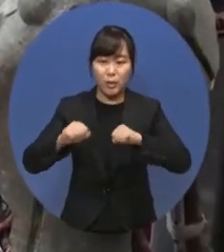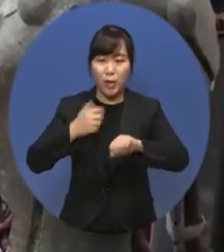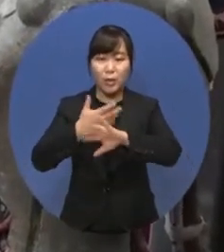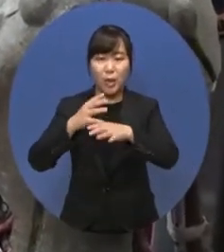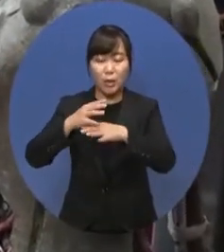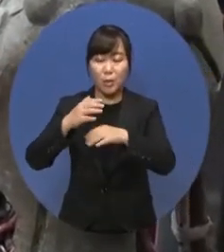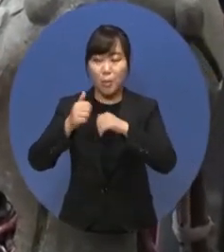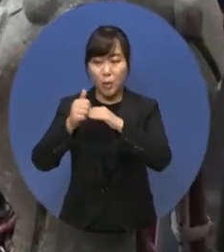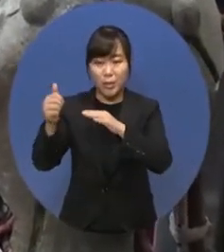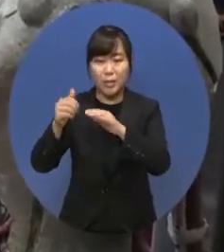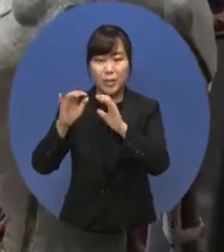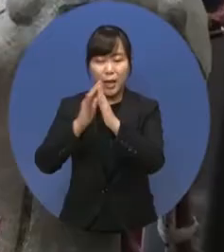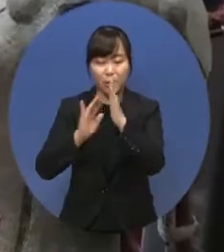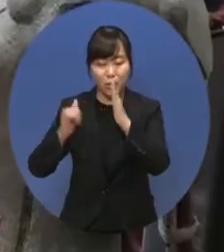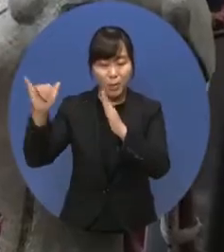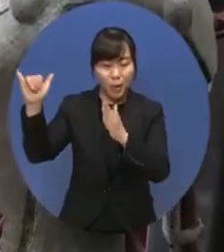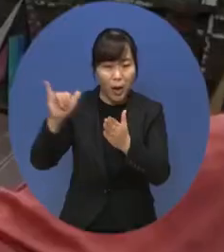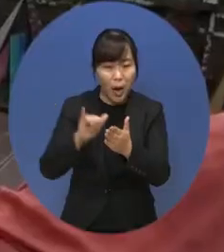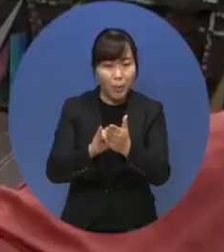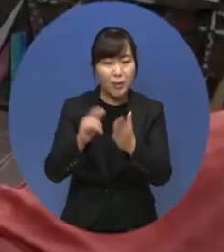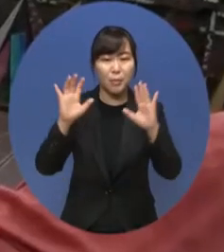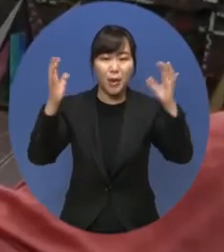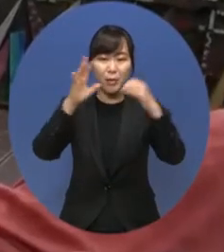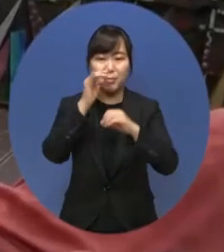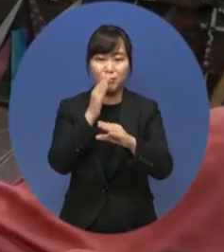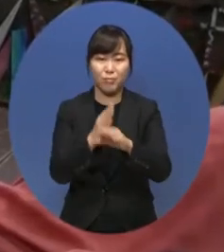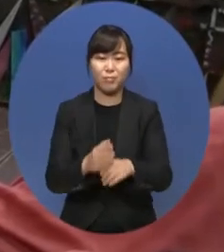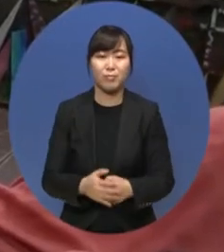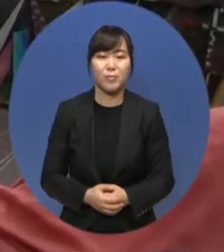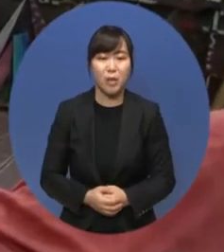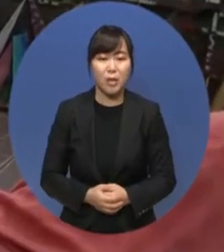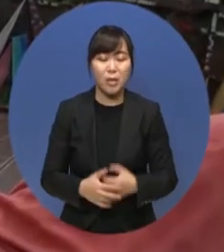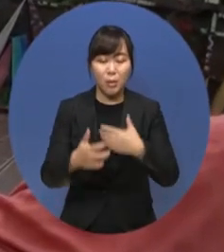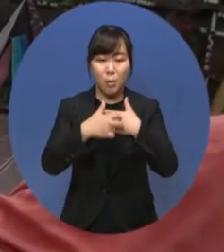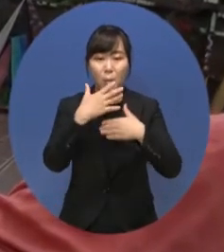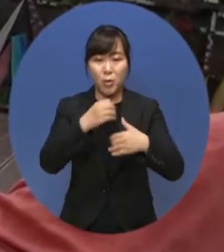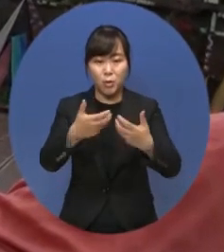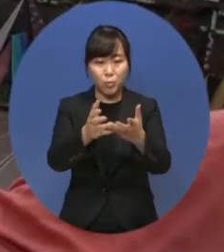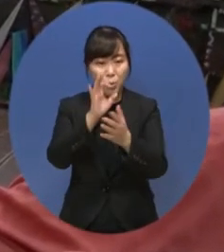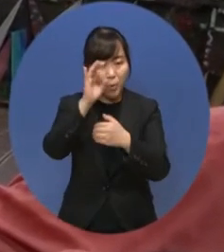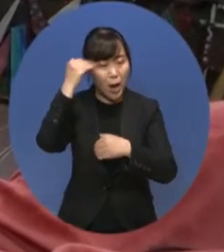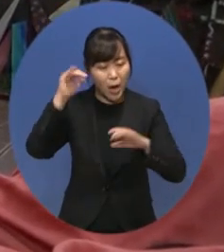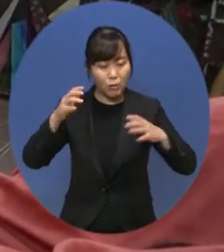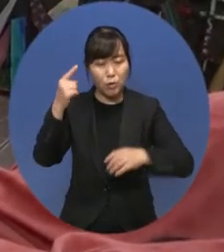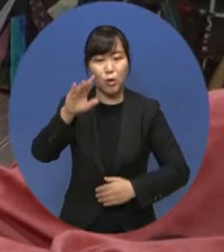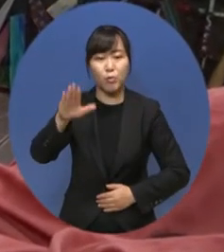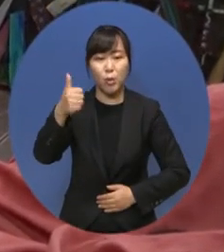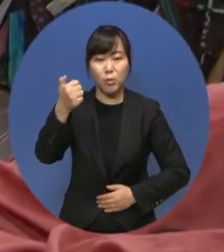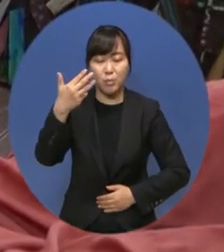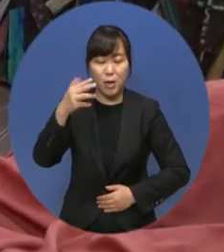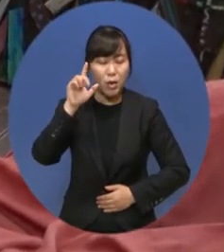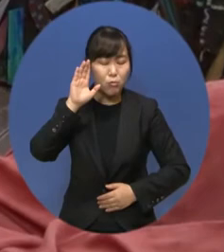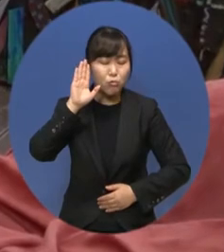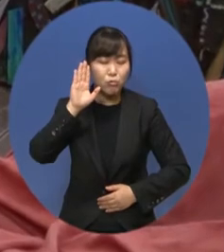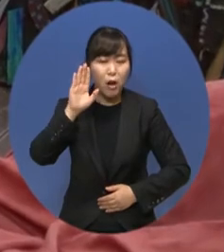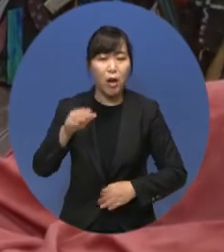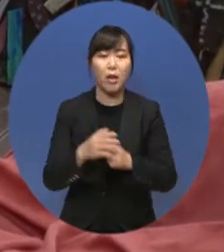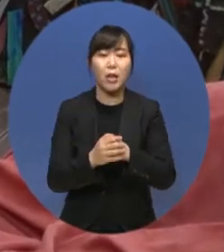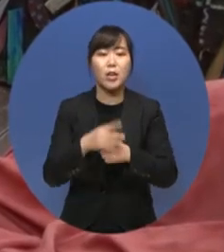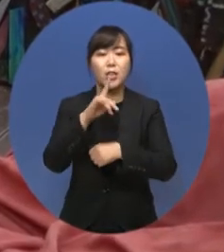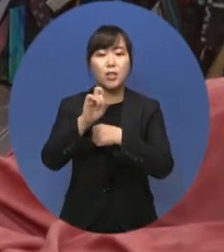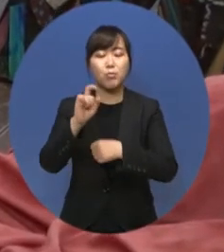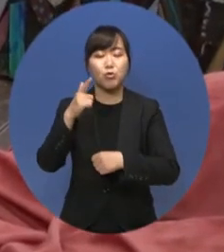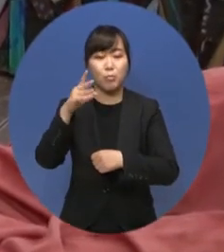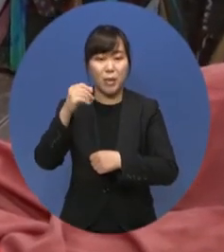가족들이 찾아오면 이들을 반기고 있습니다. 보건복지부에 따르면 한국은 1958년 이후 약